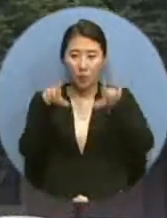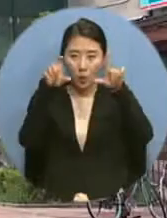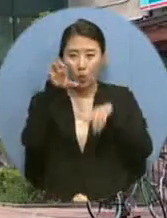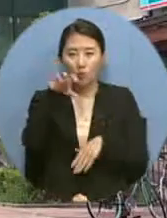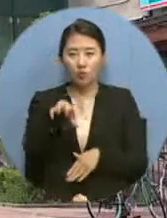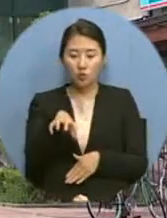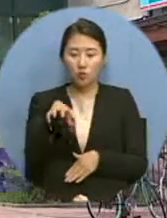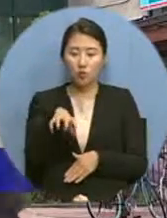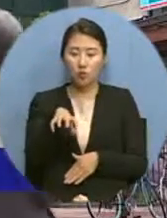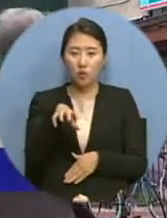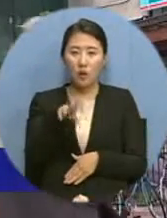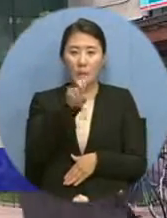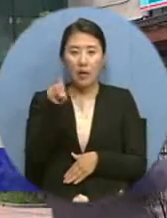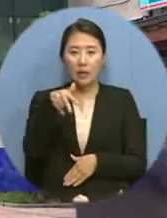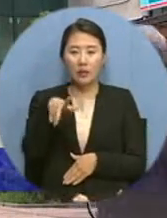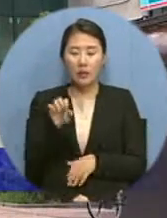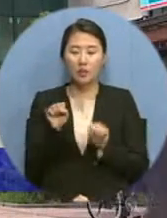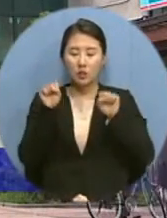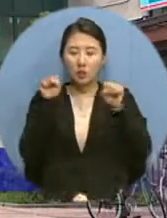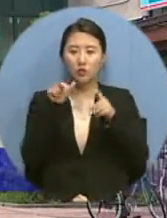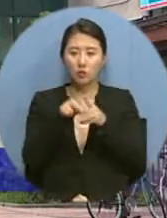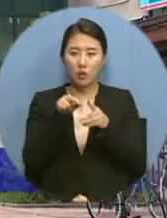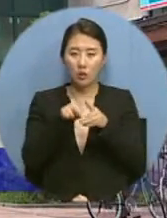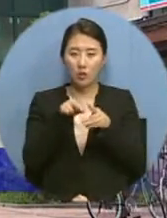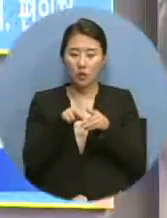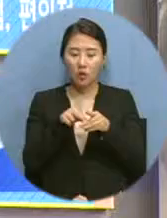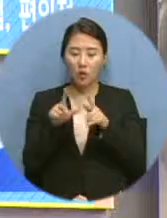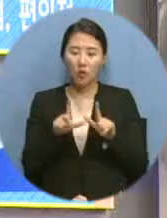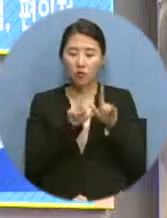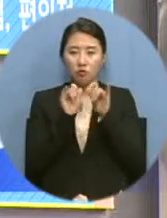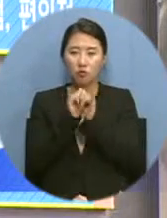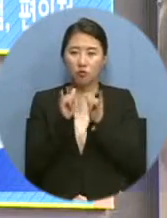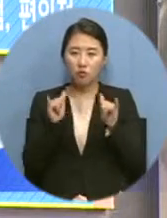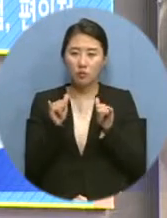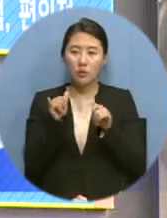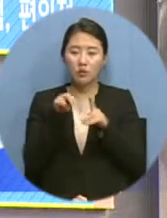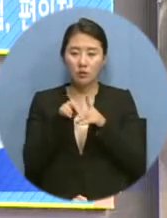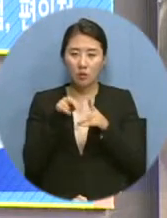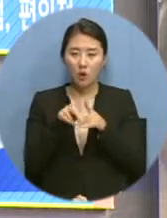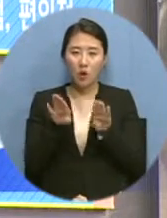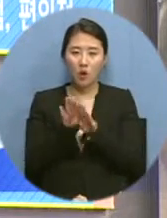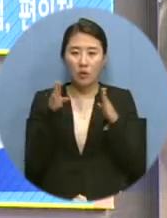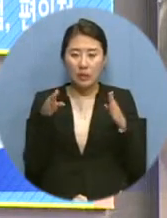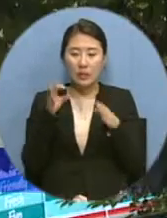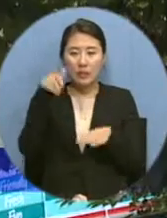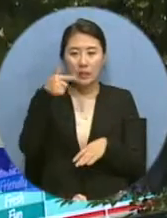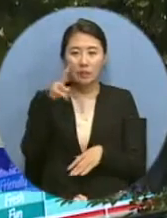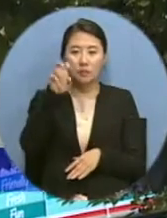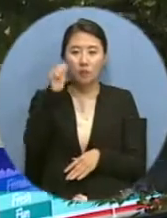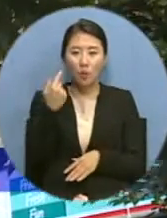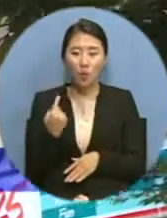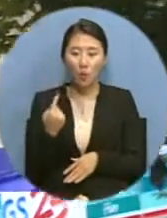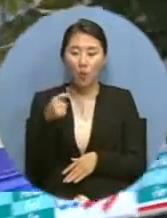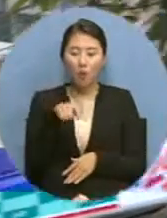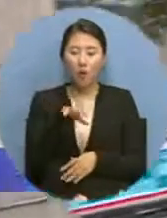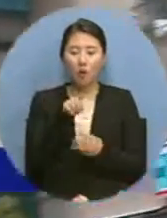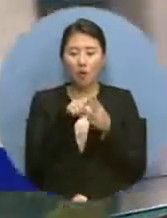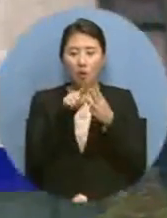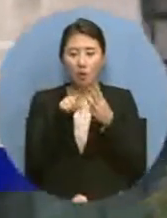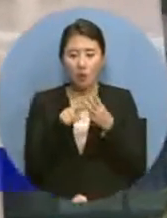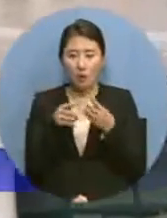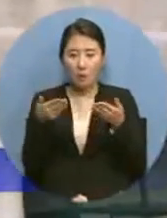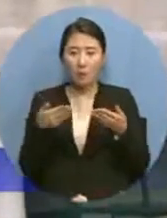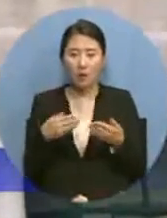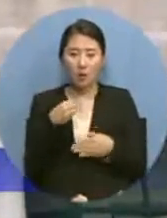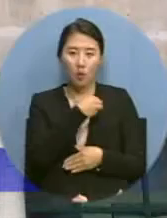곳은 마장체육센터를 비롯해 성동구민체육센터, 열린금호교육관 등 모두 3곳. 지난 한 해 3곳에서